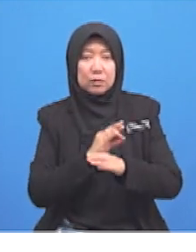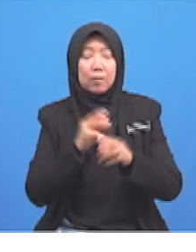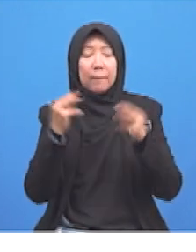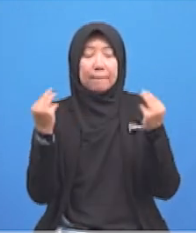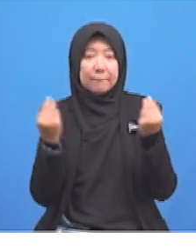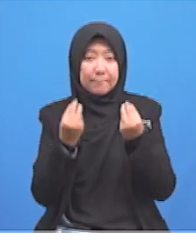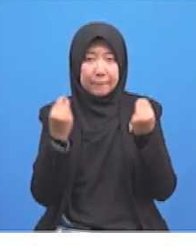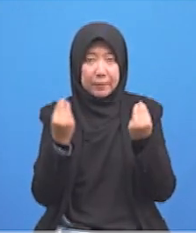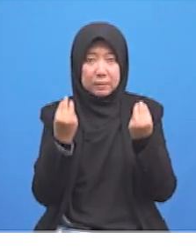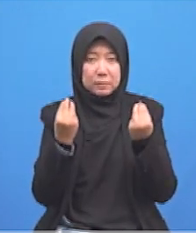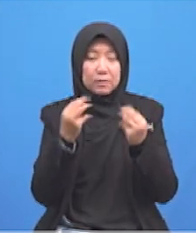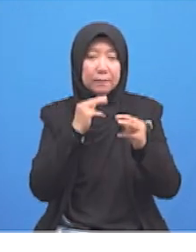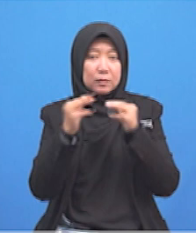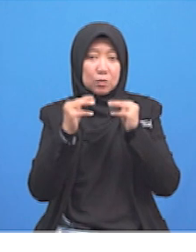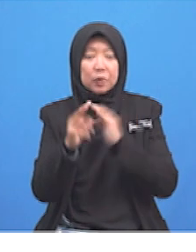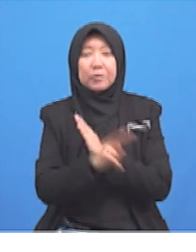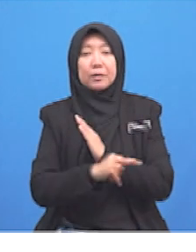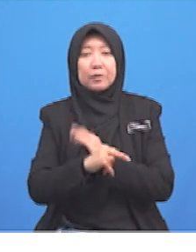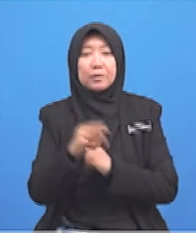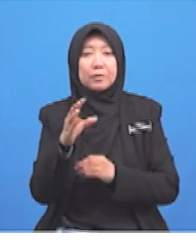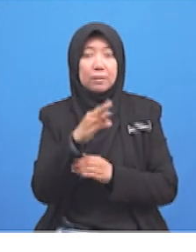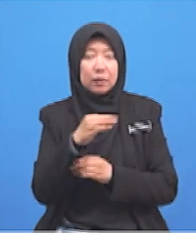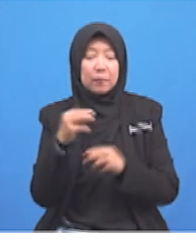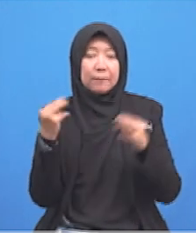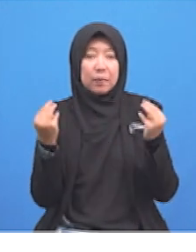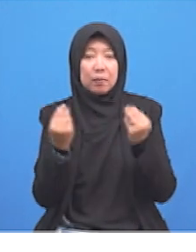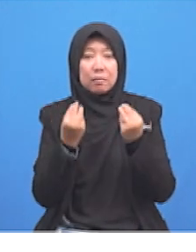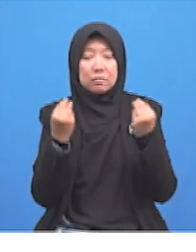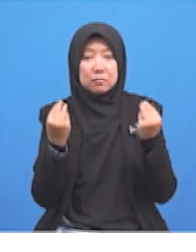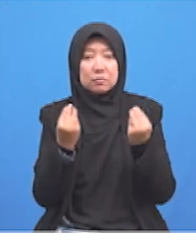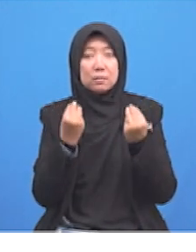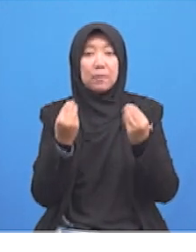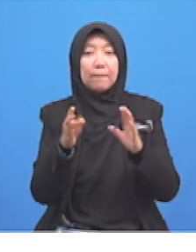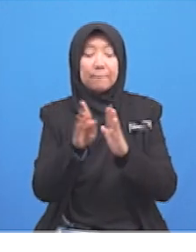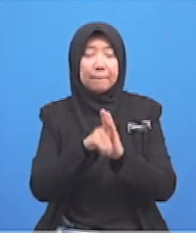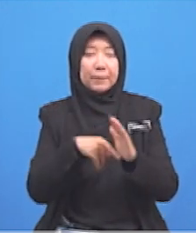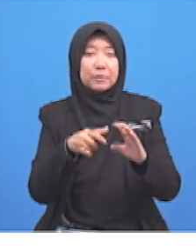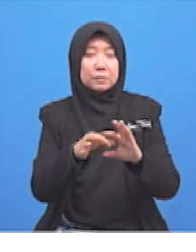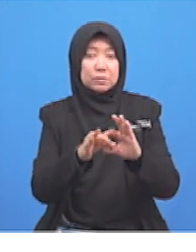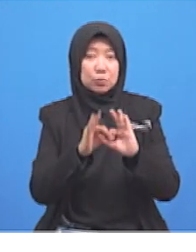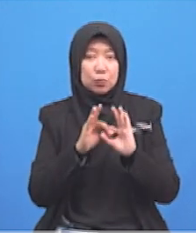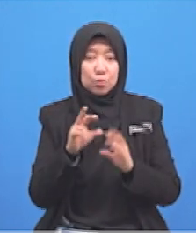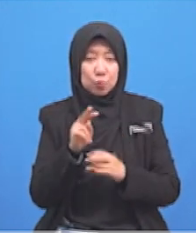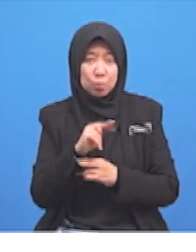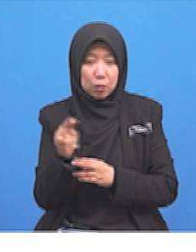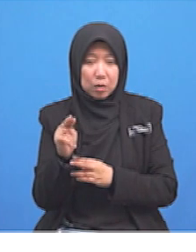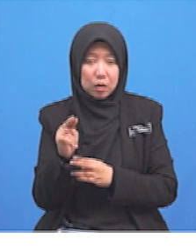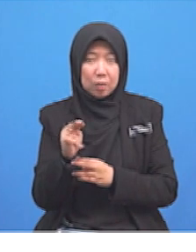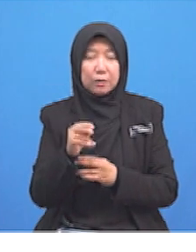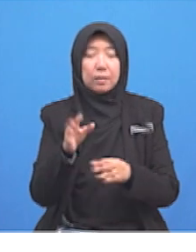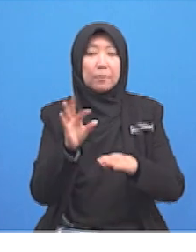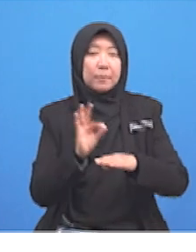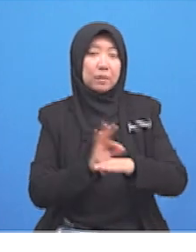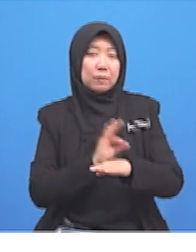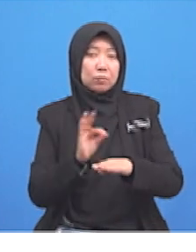Negeri dan Majlis Persekutuan. Akhir sekali, murid-murid dapat menerangkan fungsi